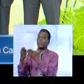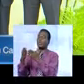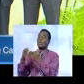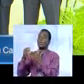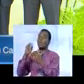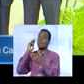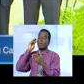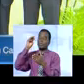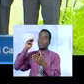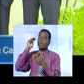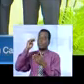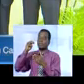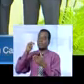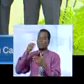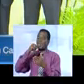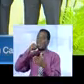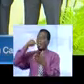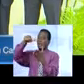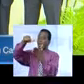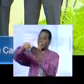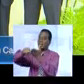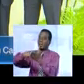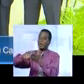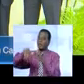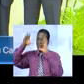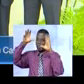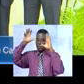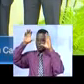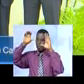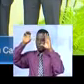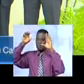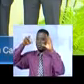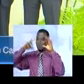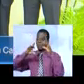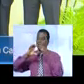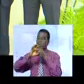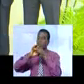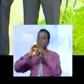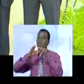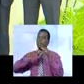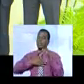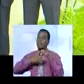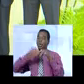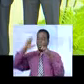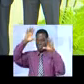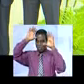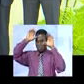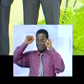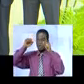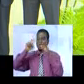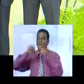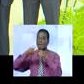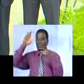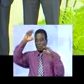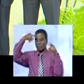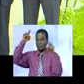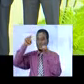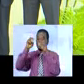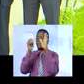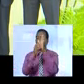du président Paul Biya à son frère, le président Ouattara, son frère et ami.